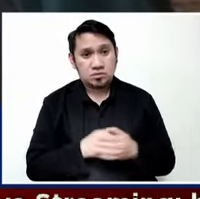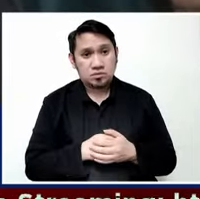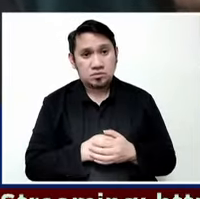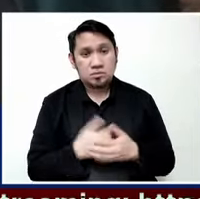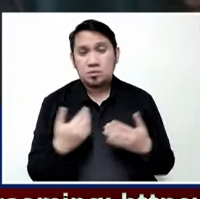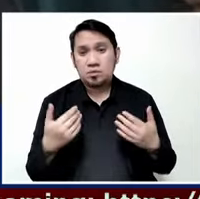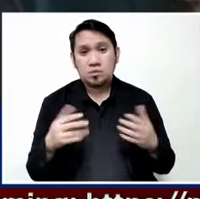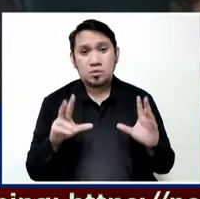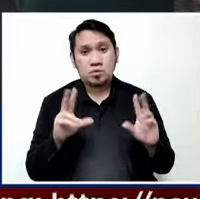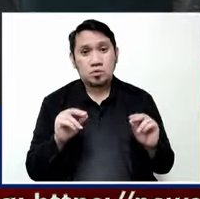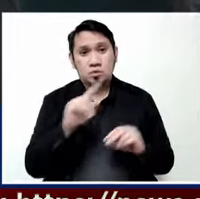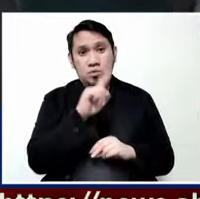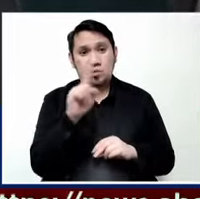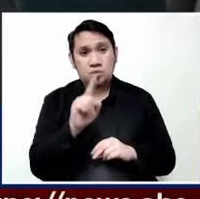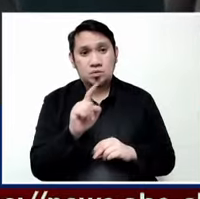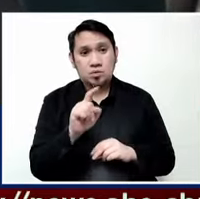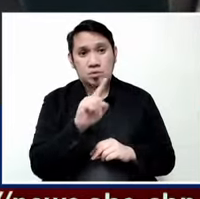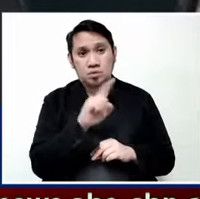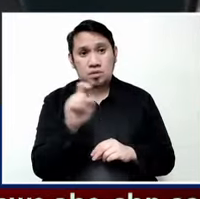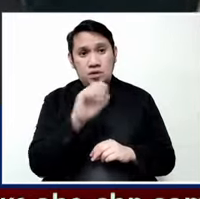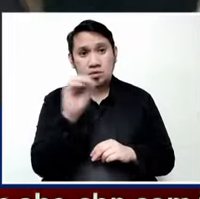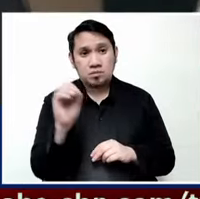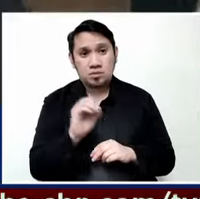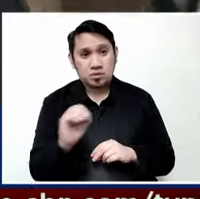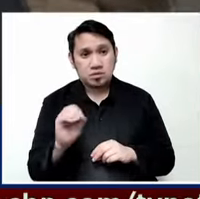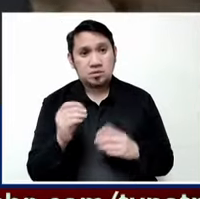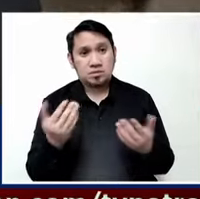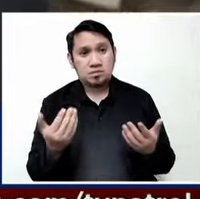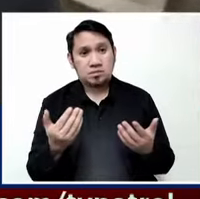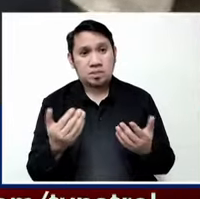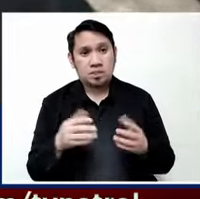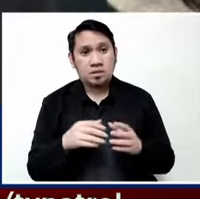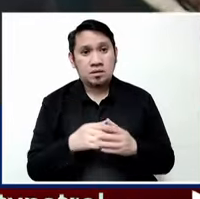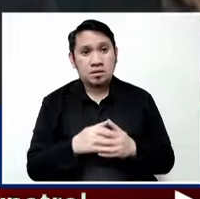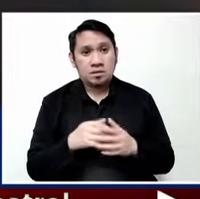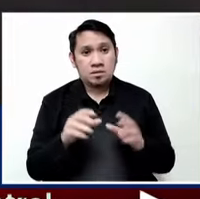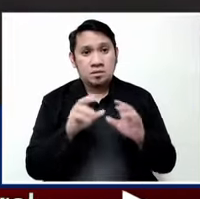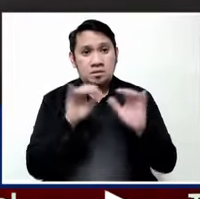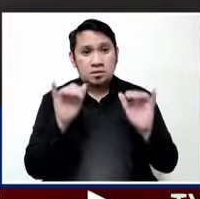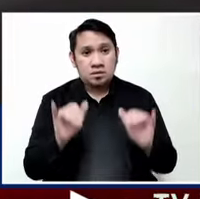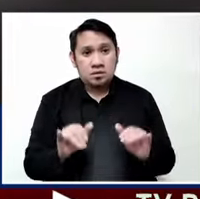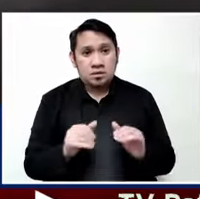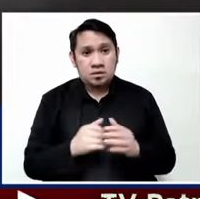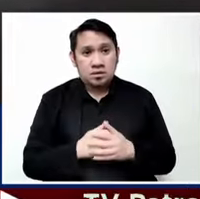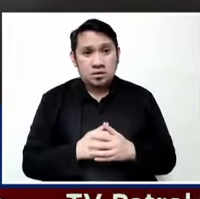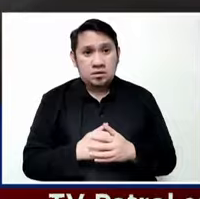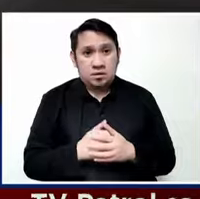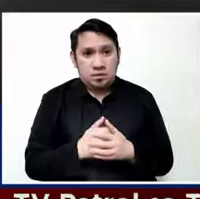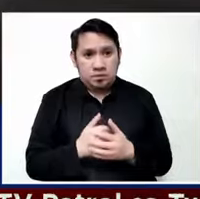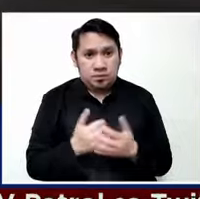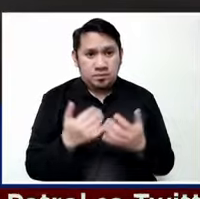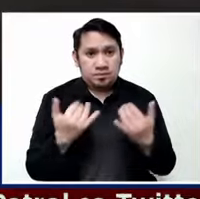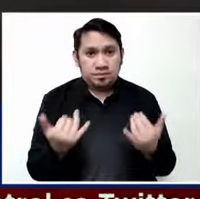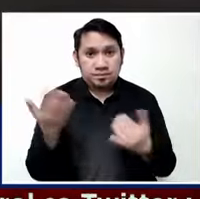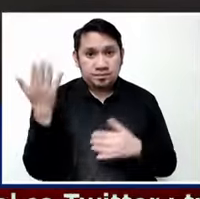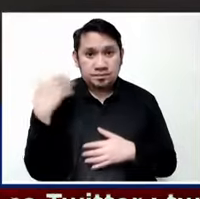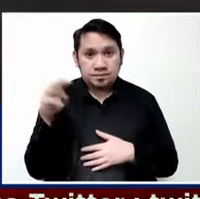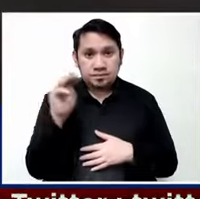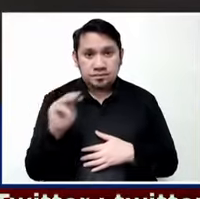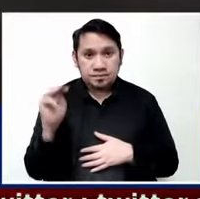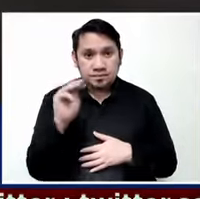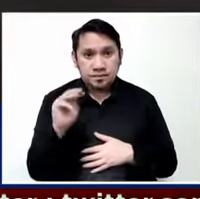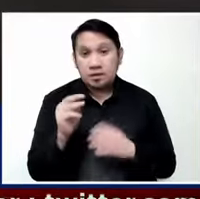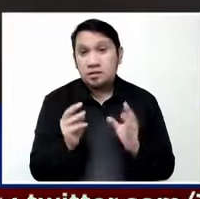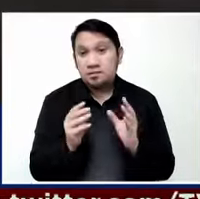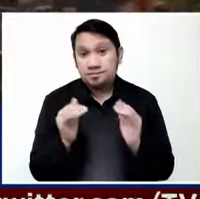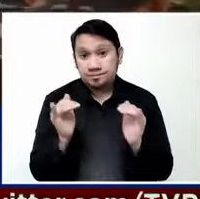100% invulnerable cybersecurity system or system for that matter. Nito lang Lunes, nakapulong ni Pangulong